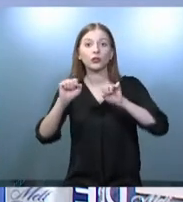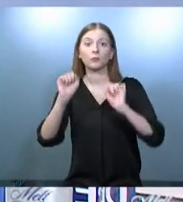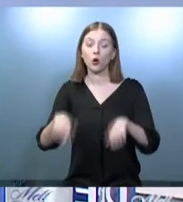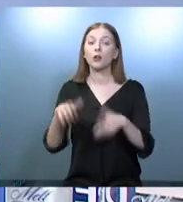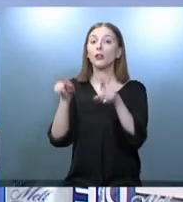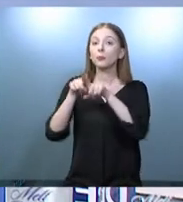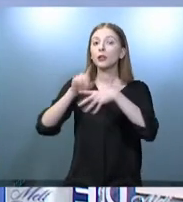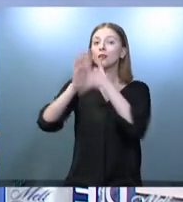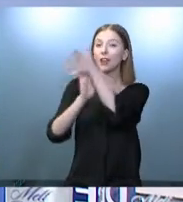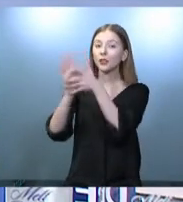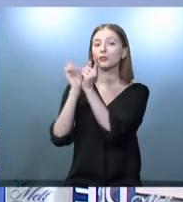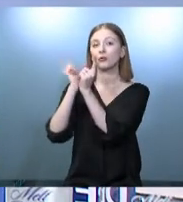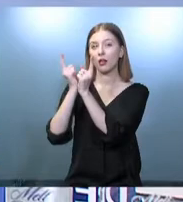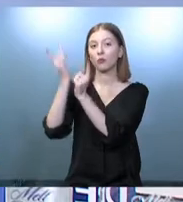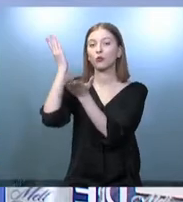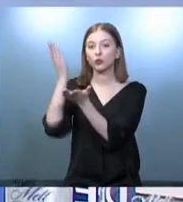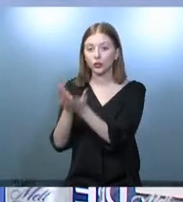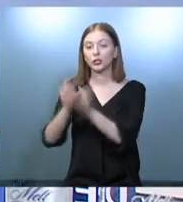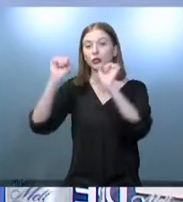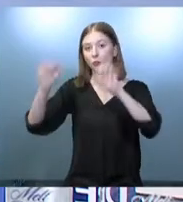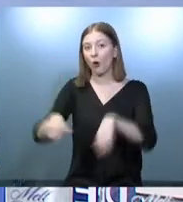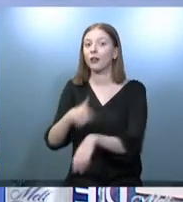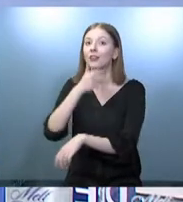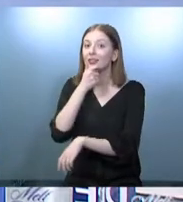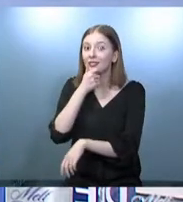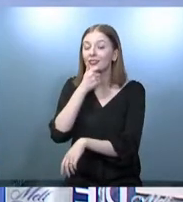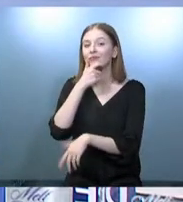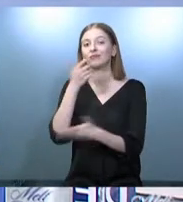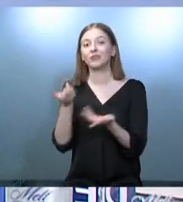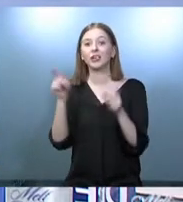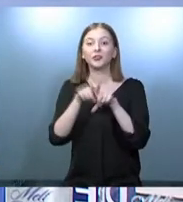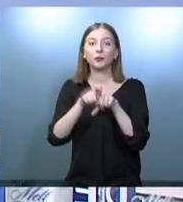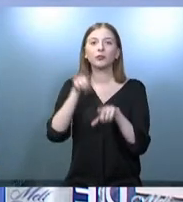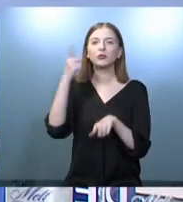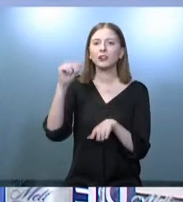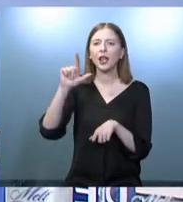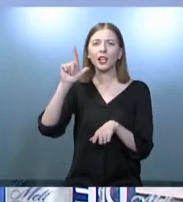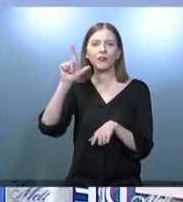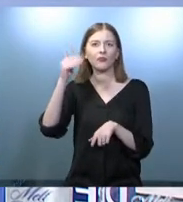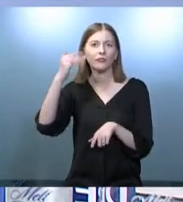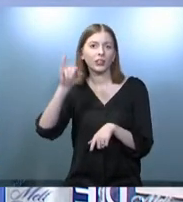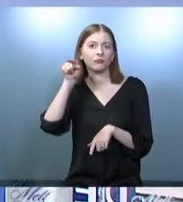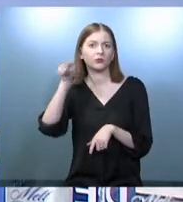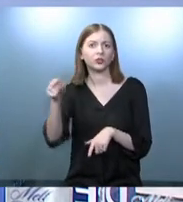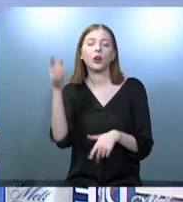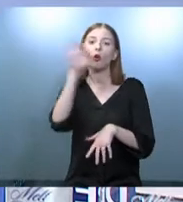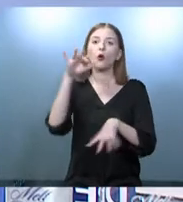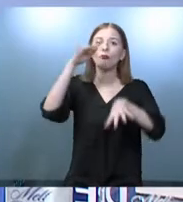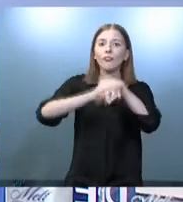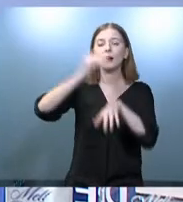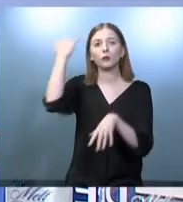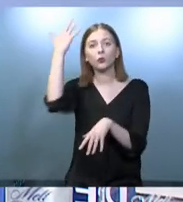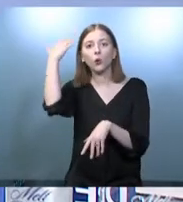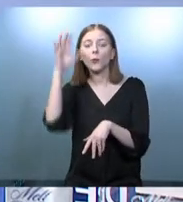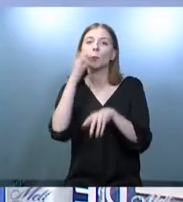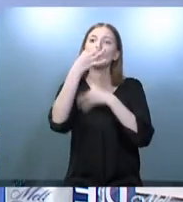į gestų kalbą, kam aktualu, žiūrėkite ekraną. Delfi neatsako už laidos metu kandidatų paskelbtus faktus bei nuomonės, bet suprantama,